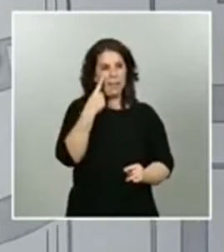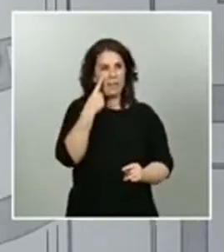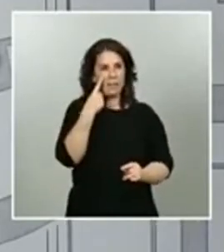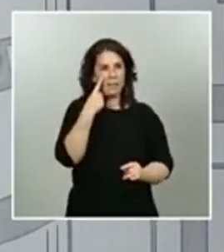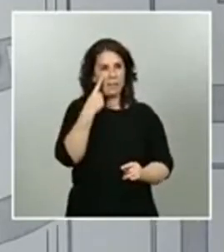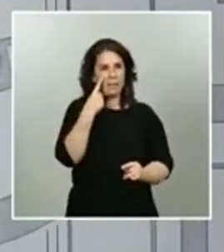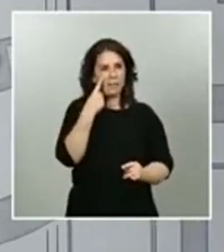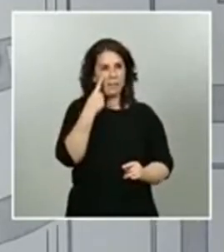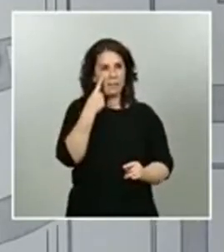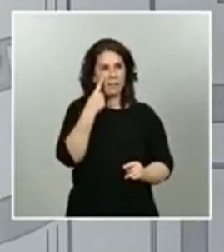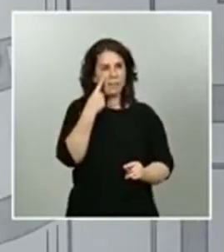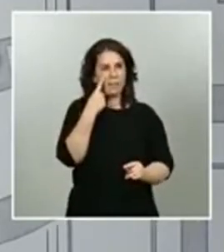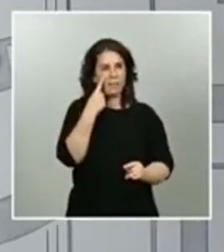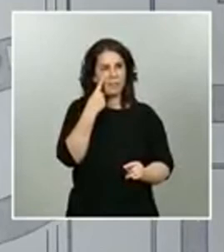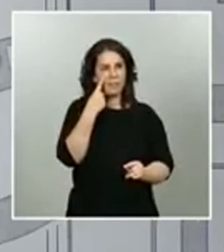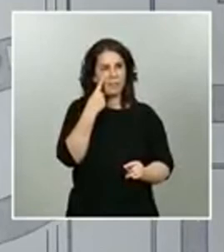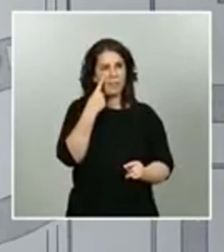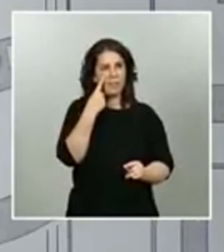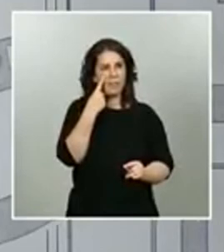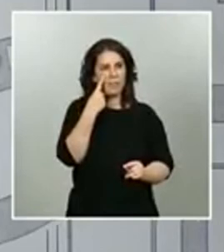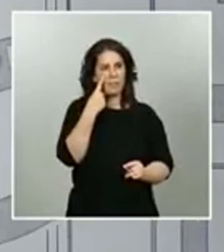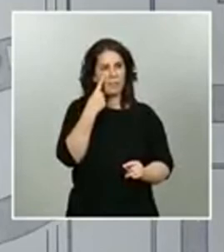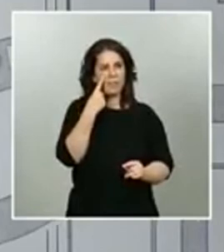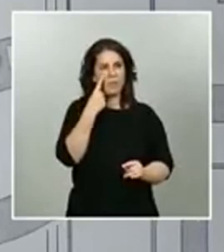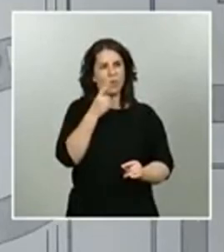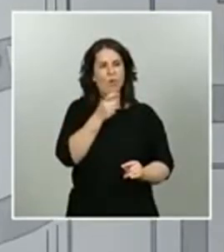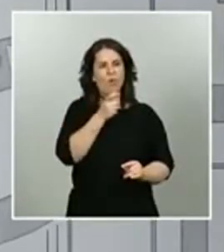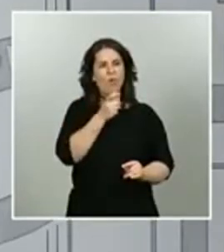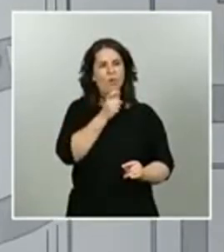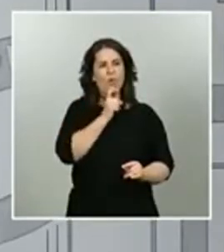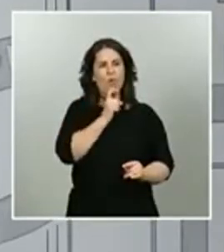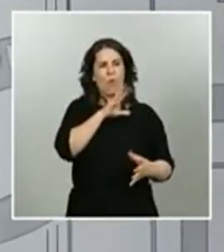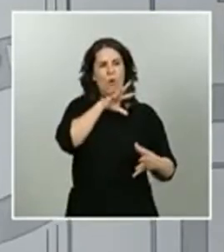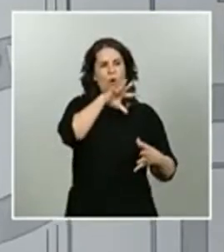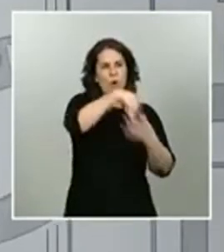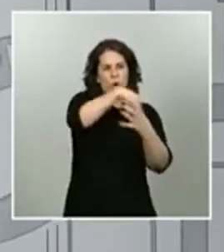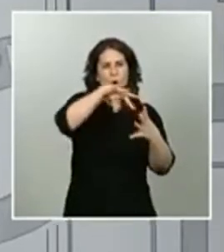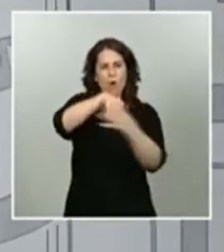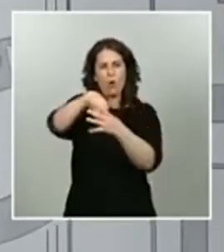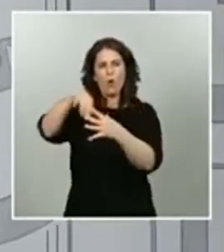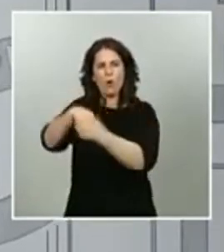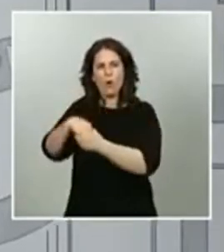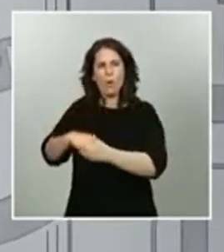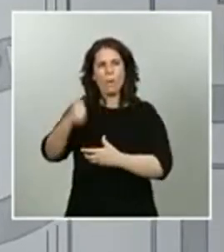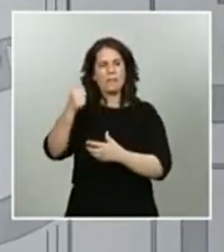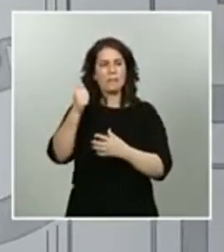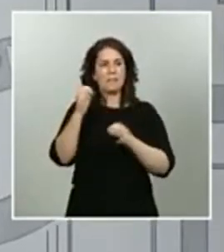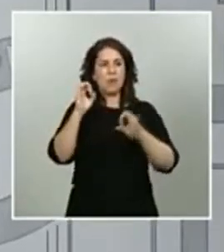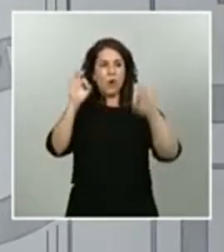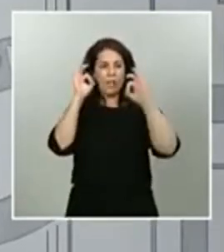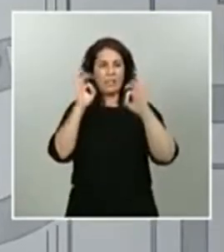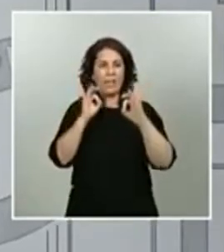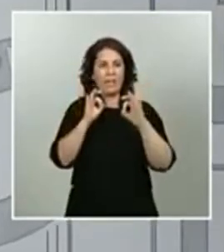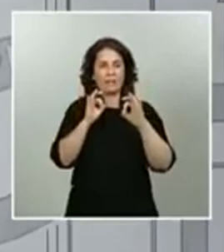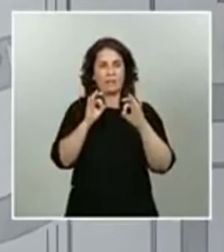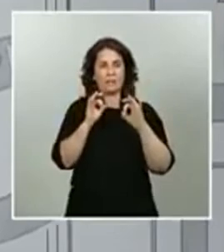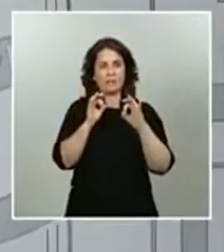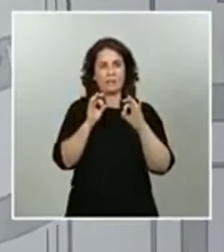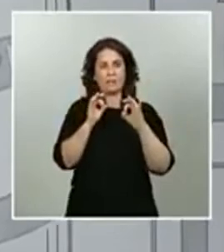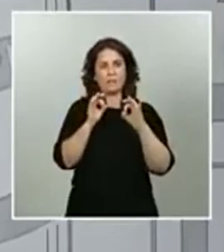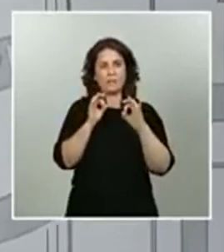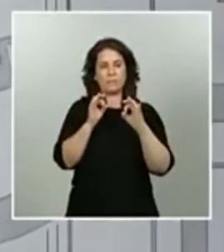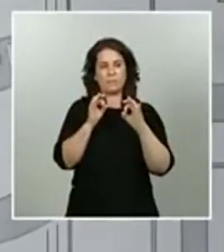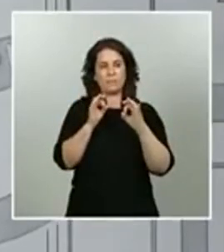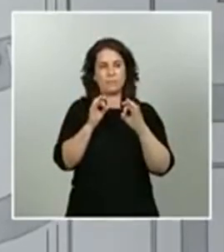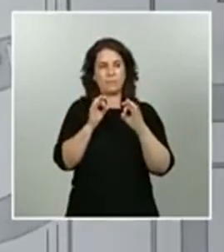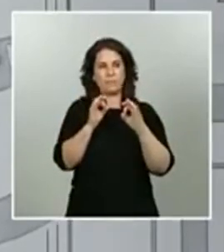molto circoscritto. Quindi non siamo più nella condizione di dover programmare,